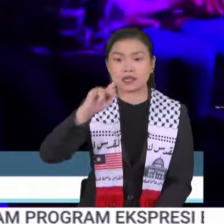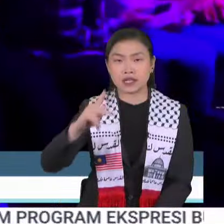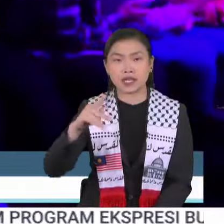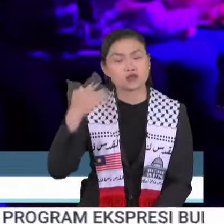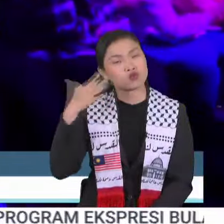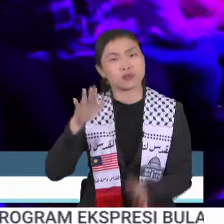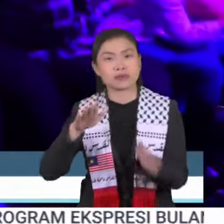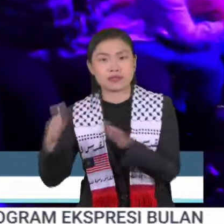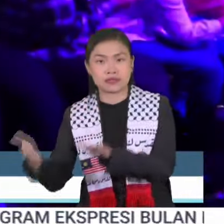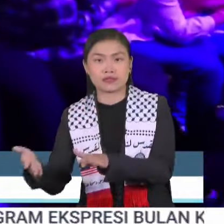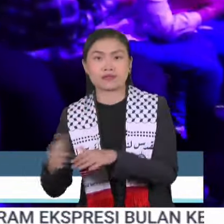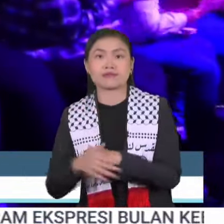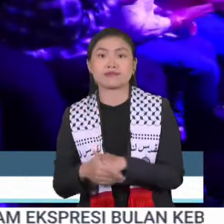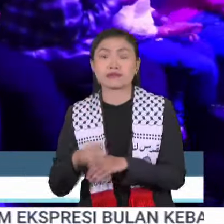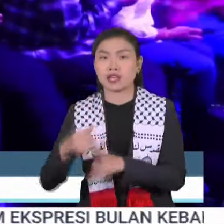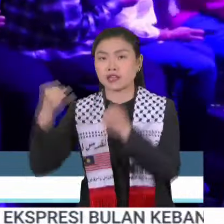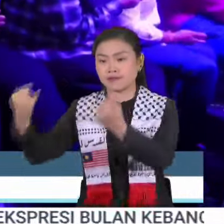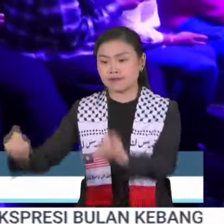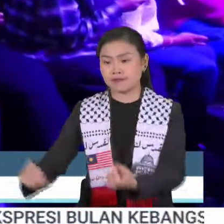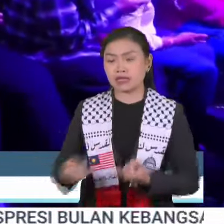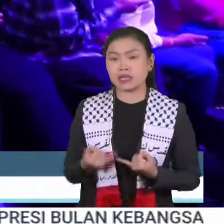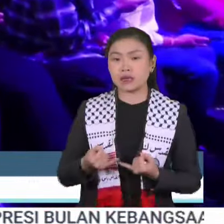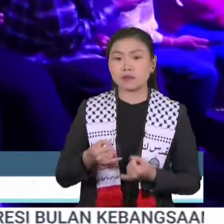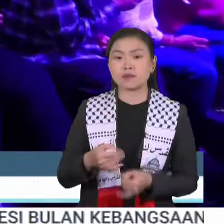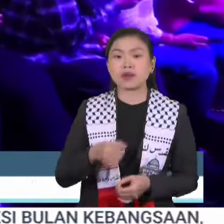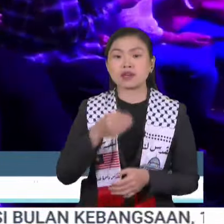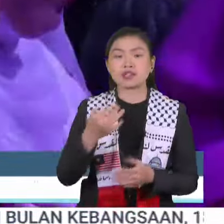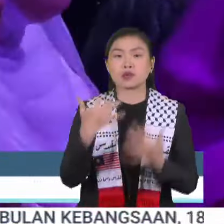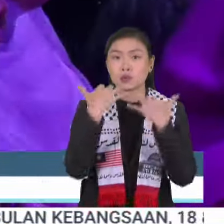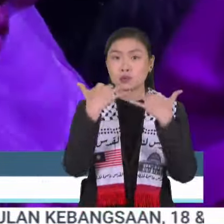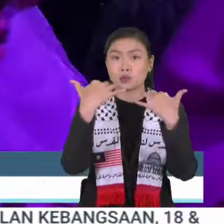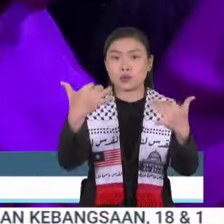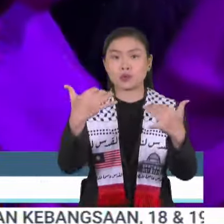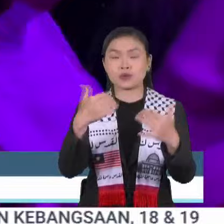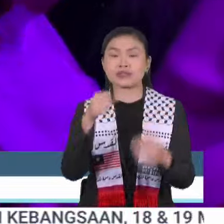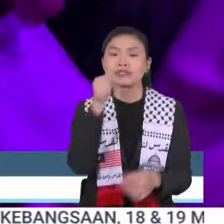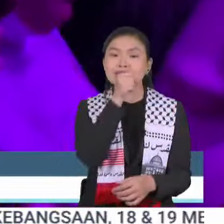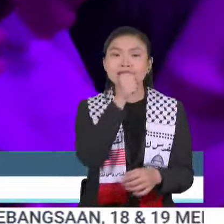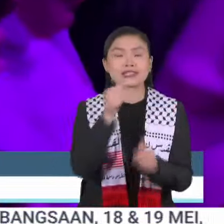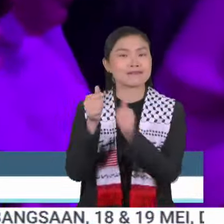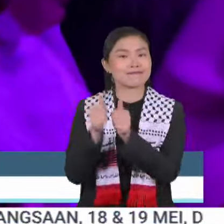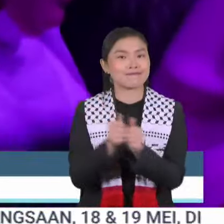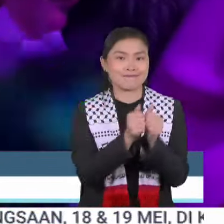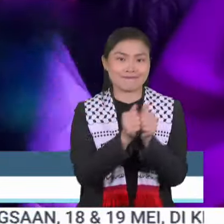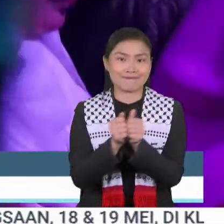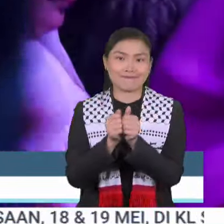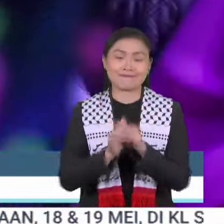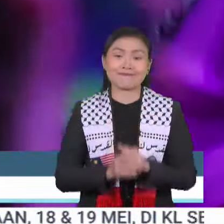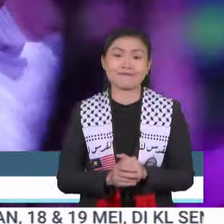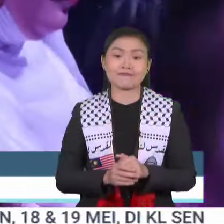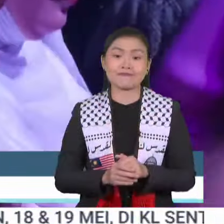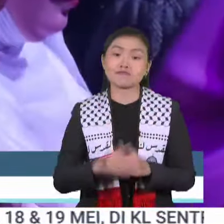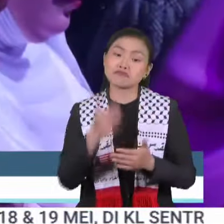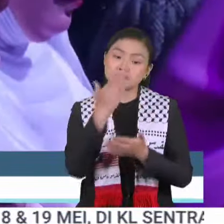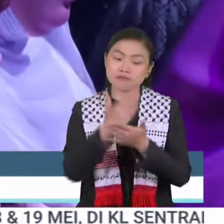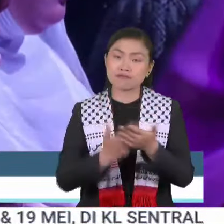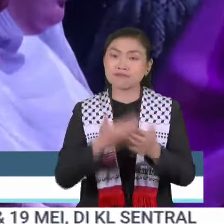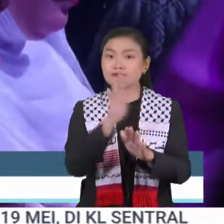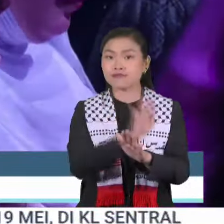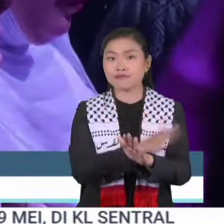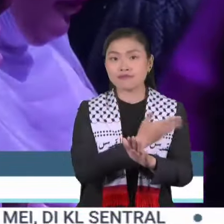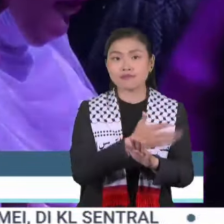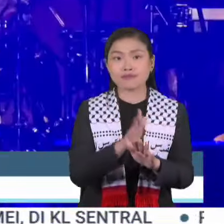Lebih bermakna apabila penyanyi itu menjemput penonton menyanyikan lagu duetnya bersama arwah Acik. Antara lagu Memori